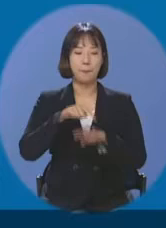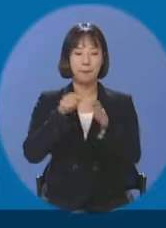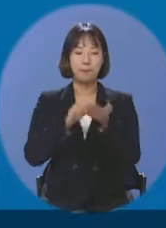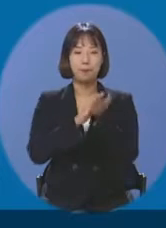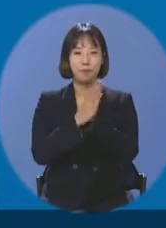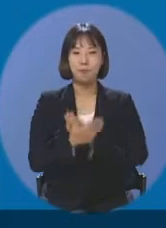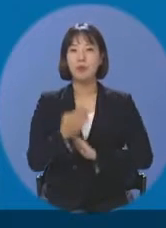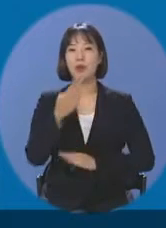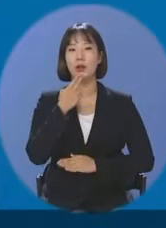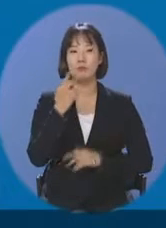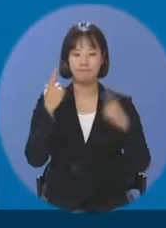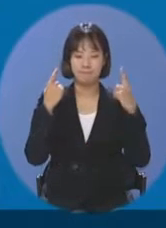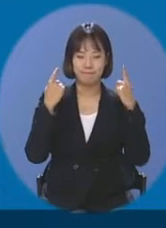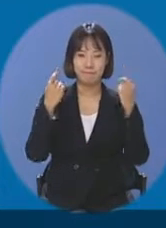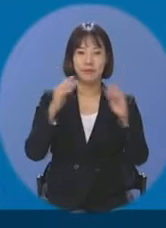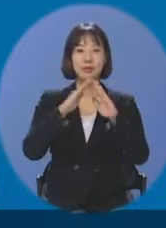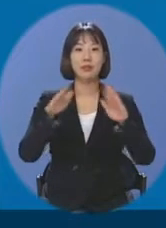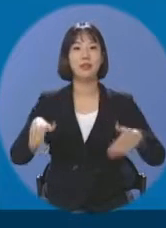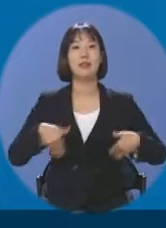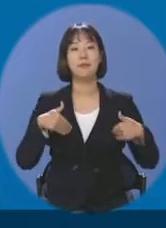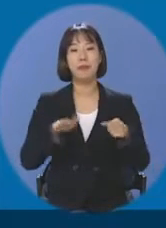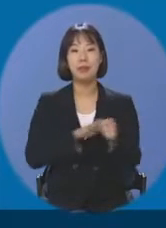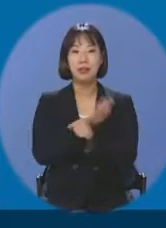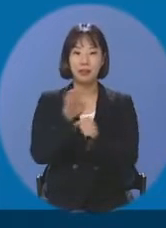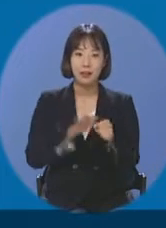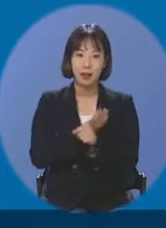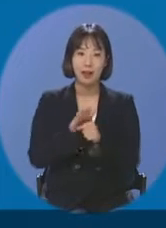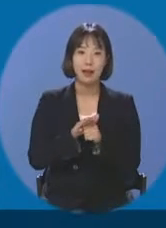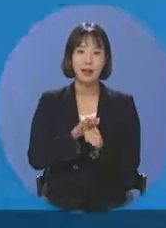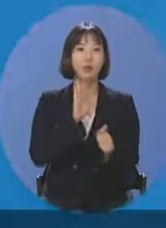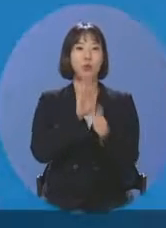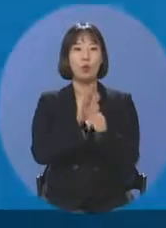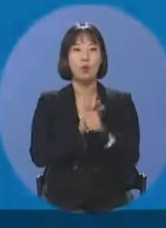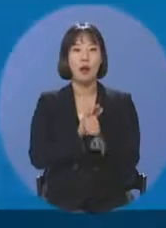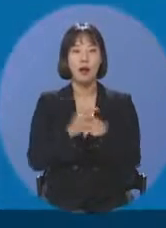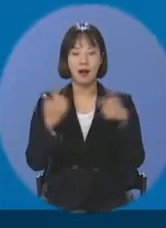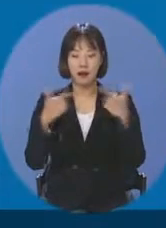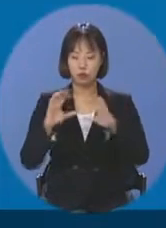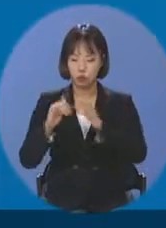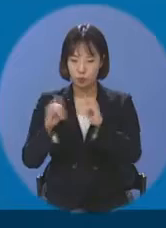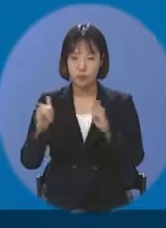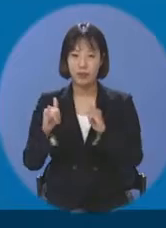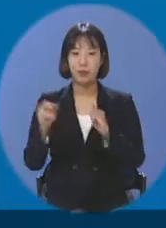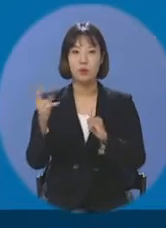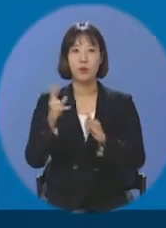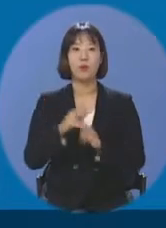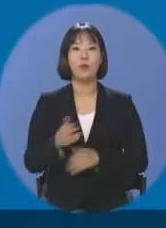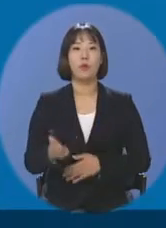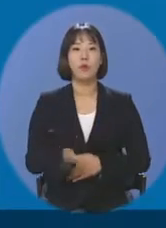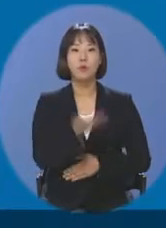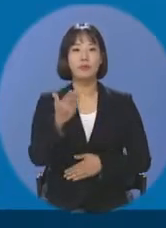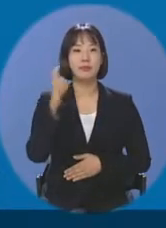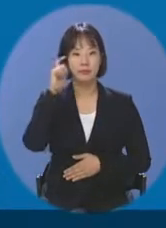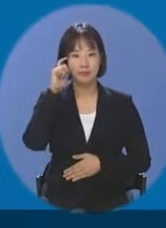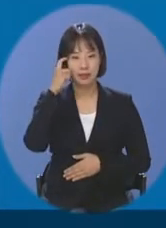돕겠습니다. 늘 국민과 역사를 생각하는 총리, 특히 서민의 사랑을 받는 총리가